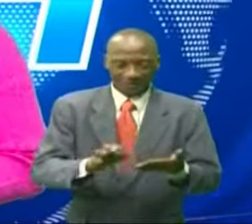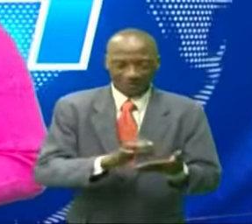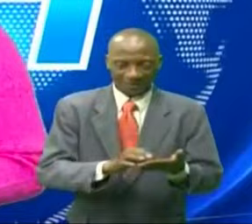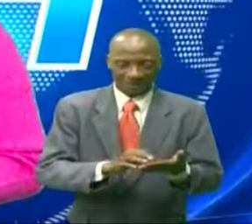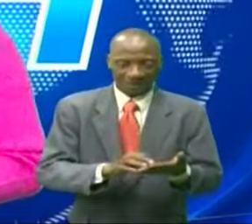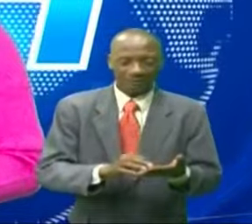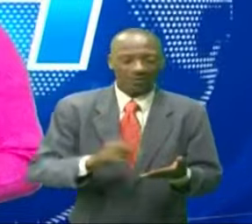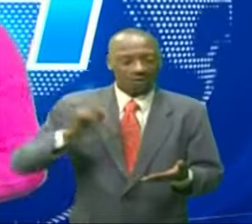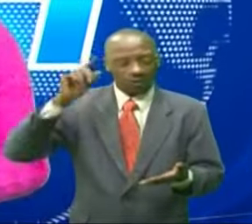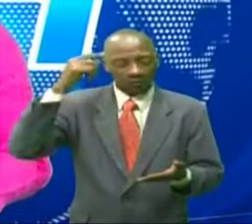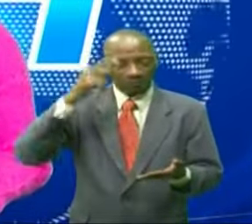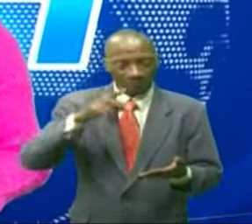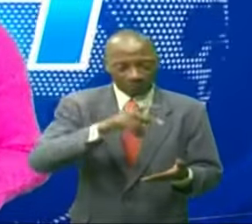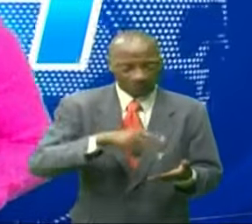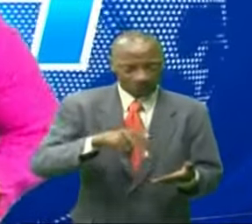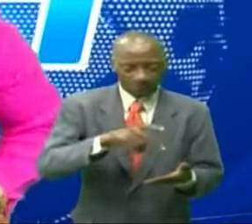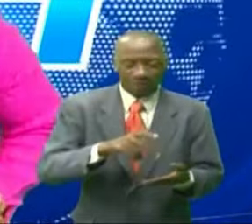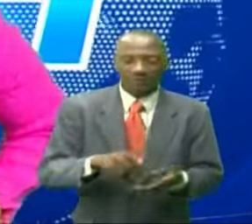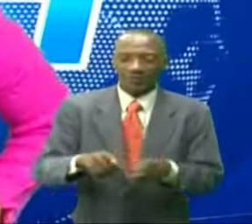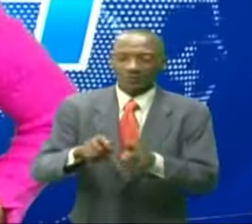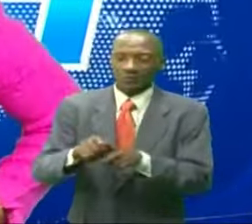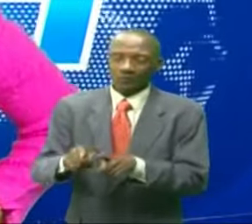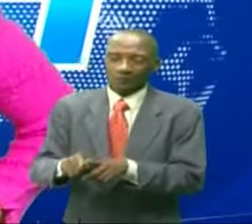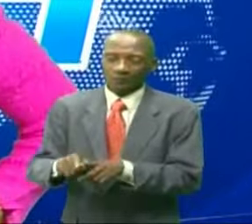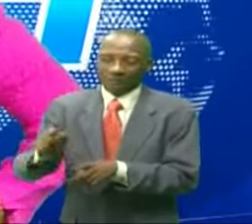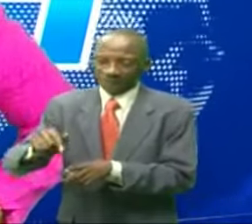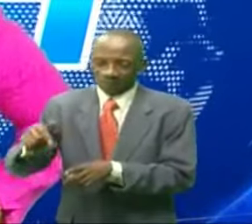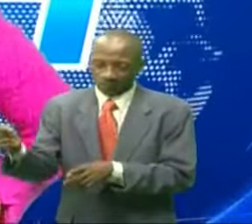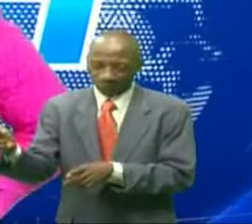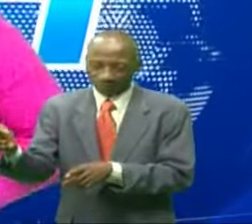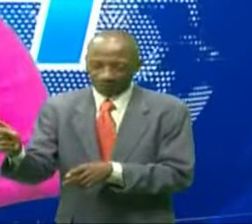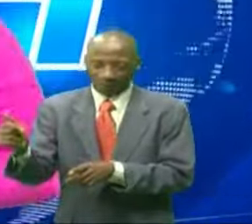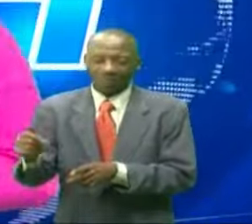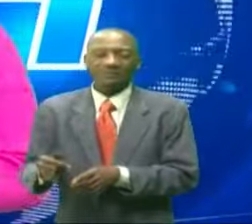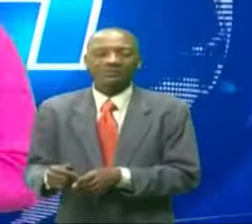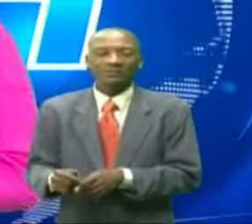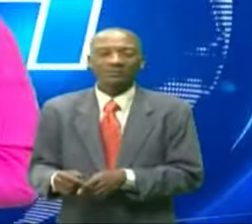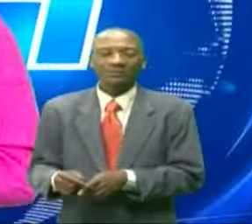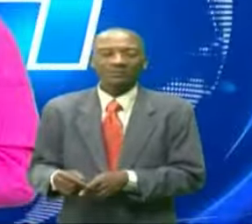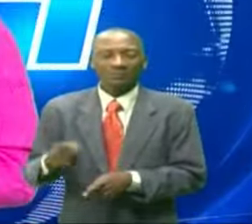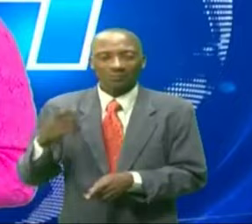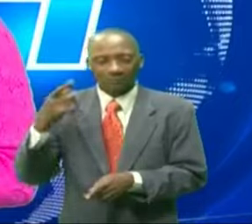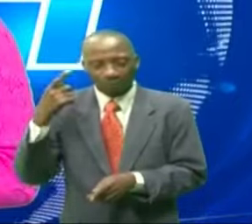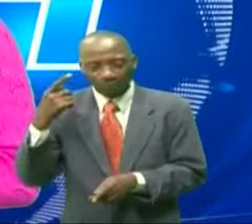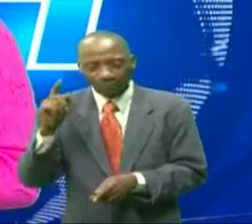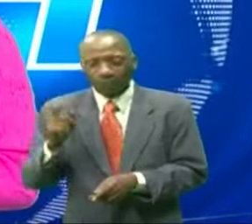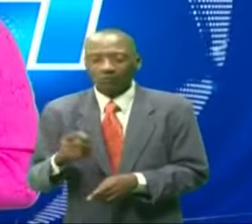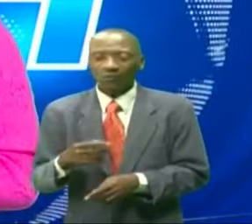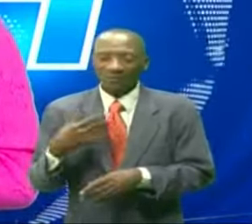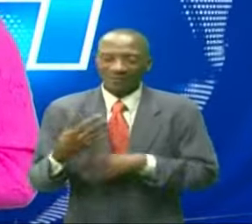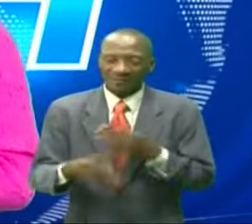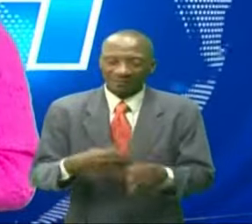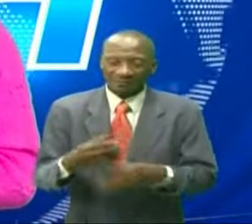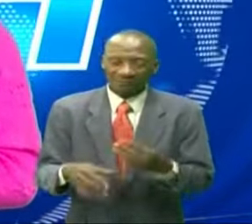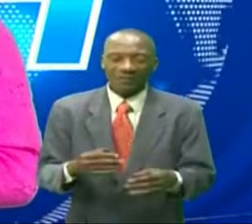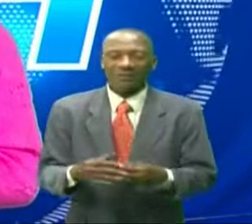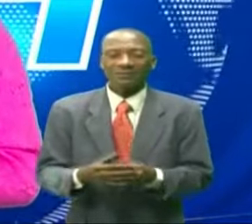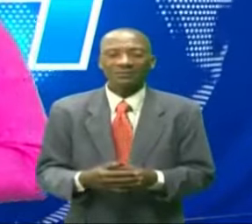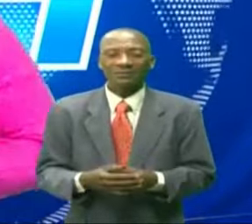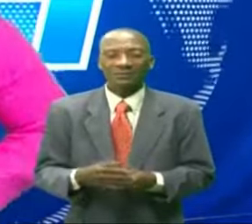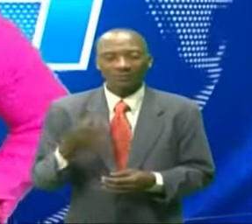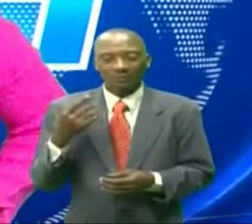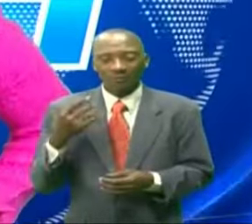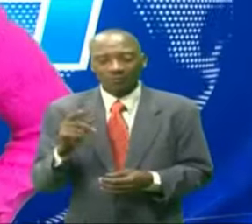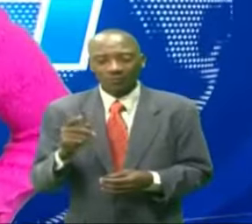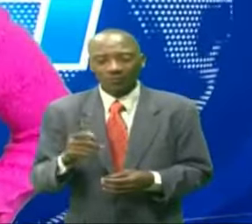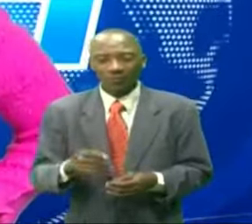gouvernement provincial et l'honorable Martin Kouk-Ikok pour la gestion et l'entretien du stade municipal de Mweka